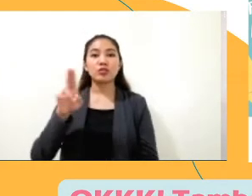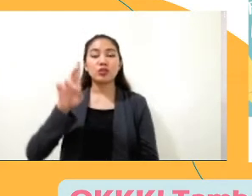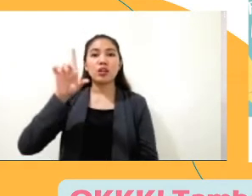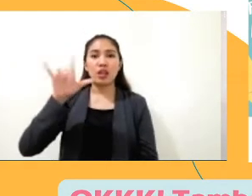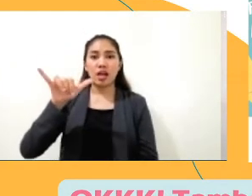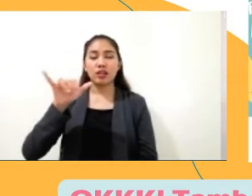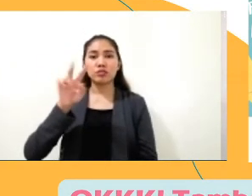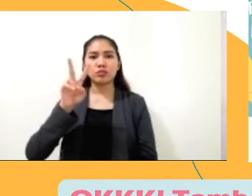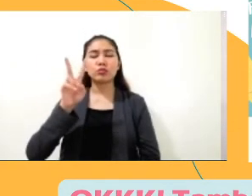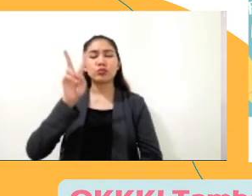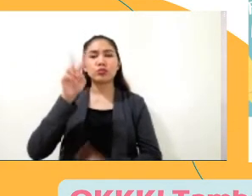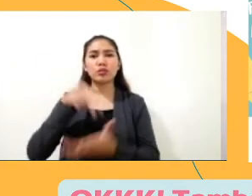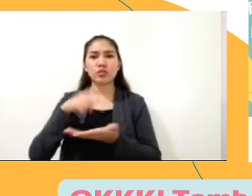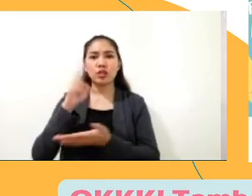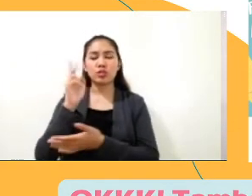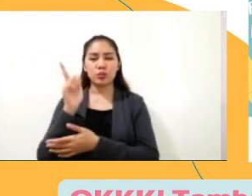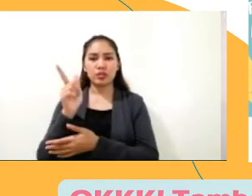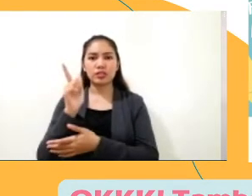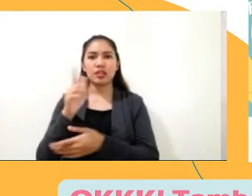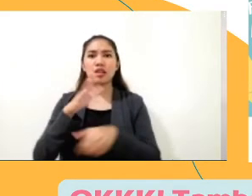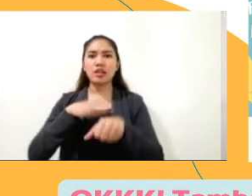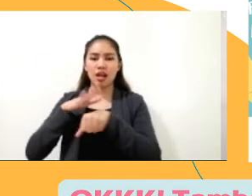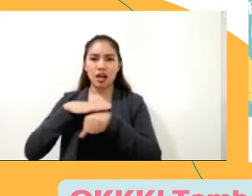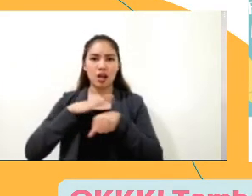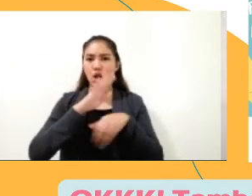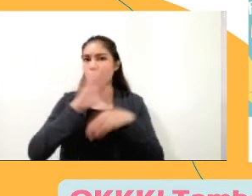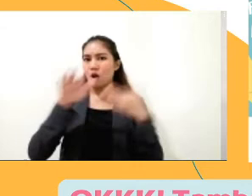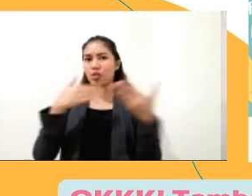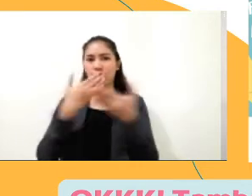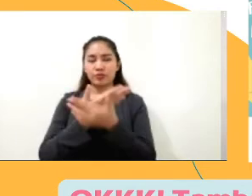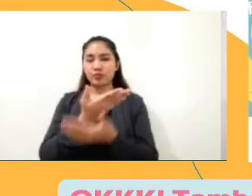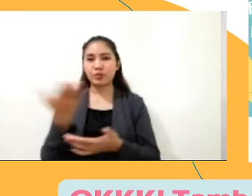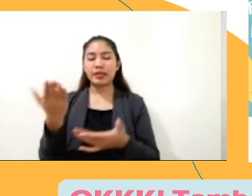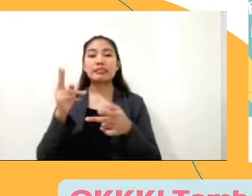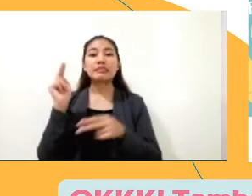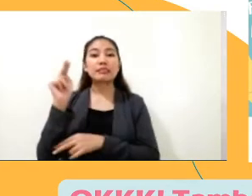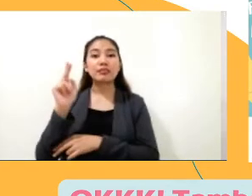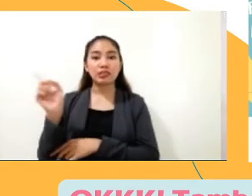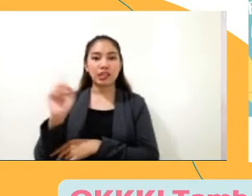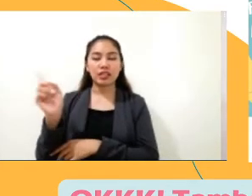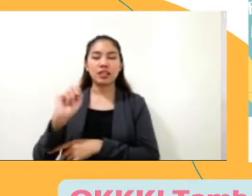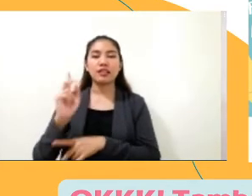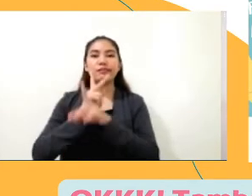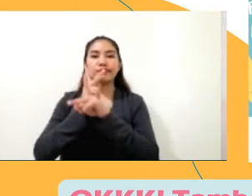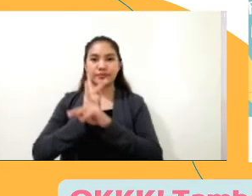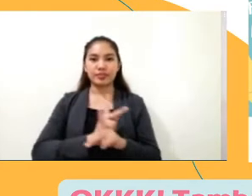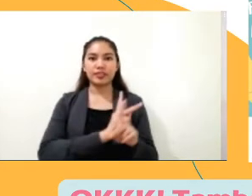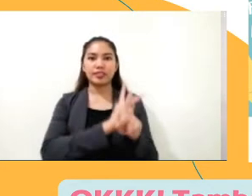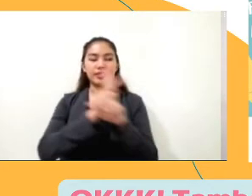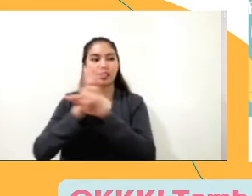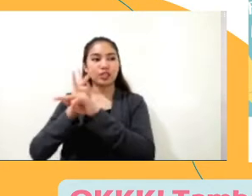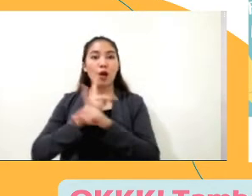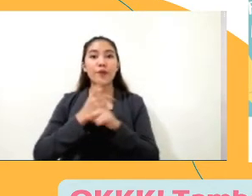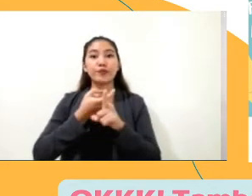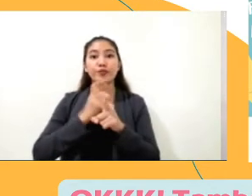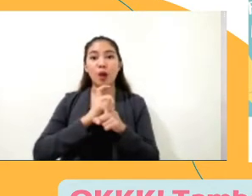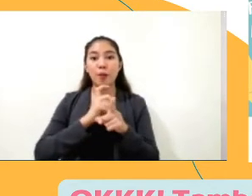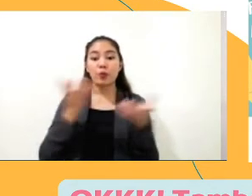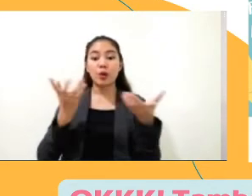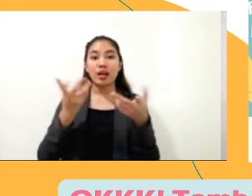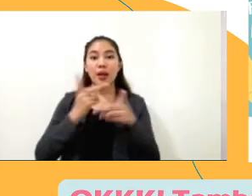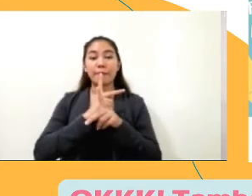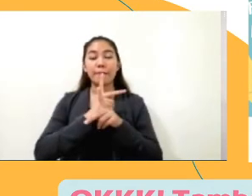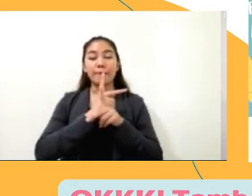po na lahat tayo ay kailangan ng kalinga or care na nag-umuugat po sa protection or sa